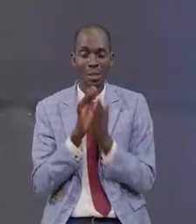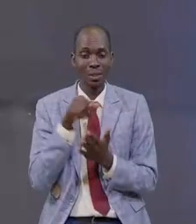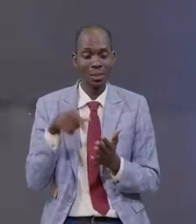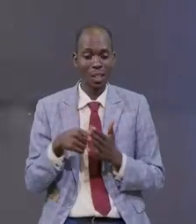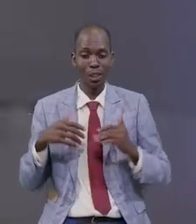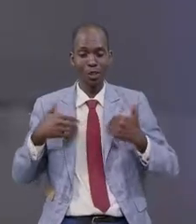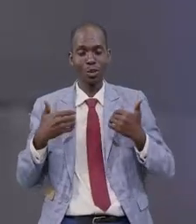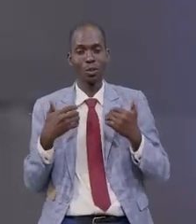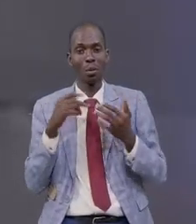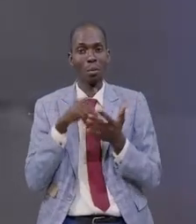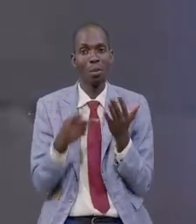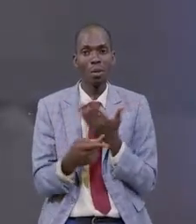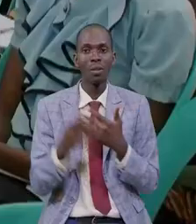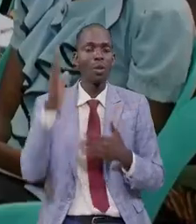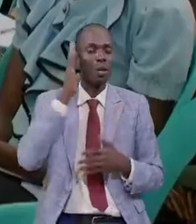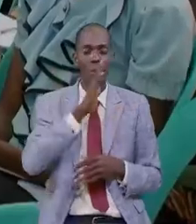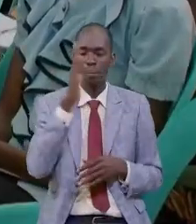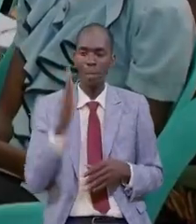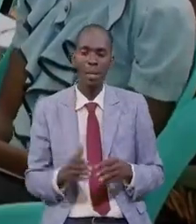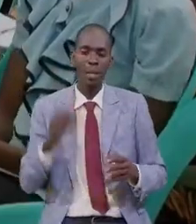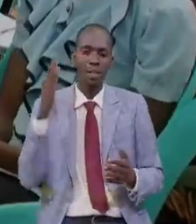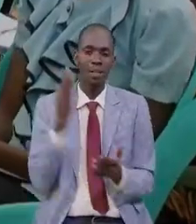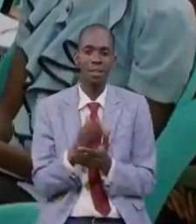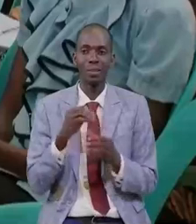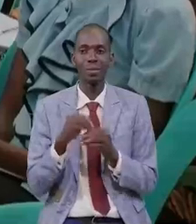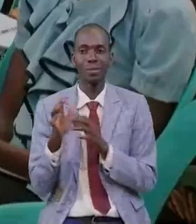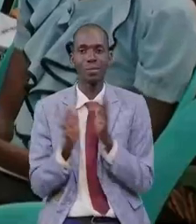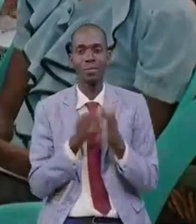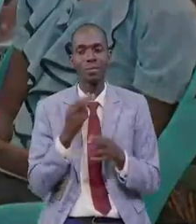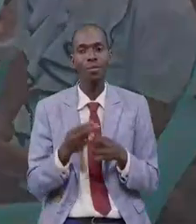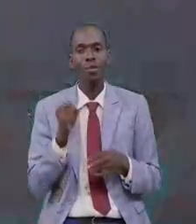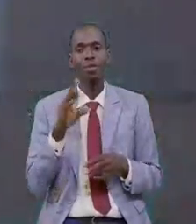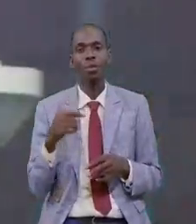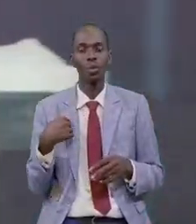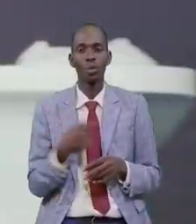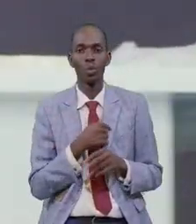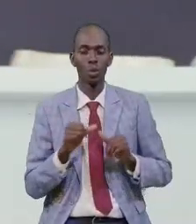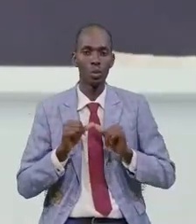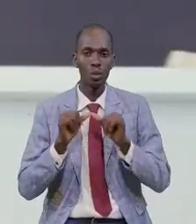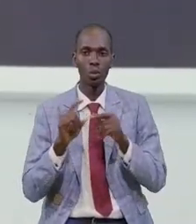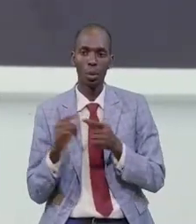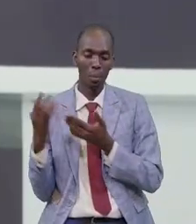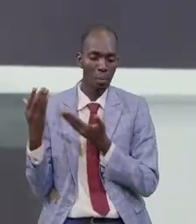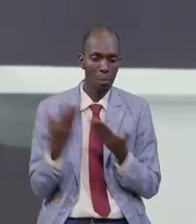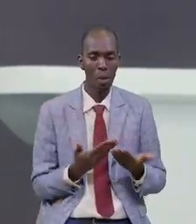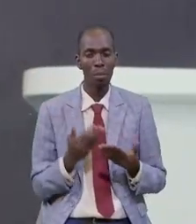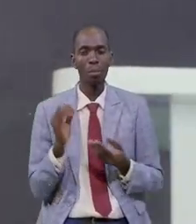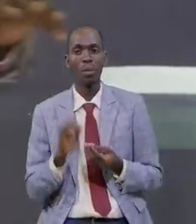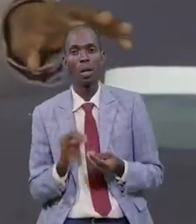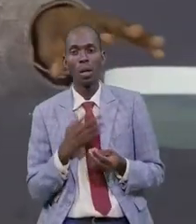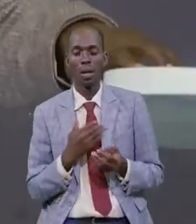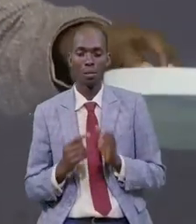que ce programme des Pact des jeunes ne cesse jamais nous allons continuer à